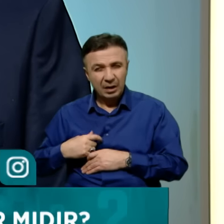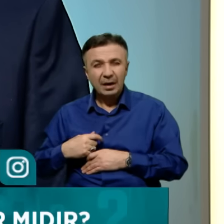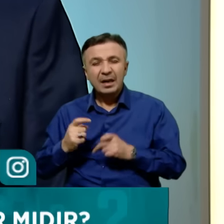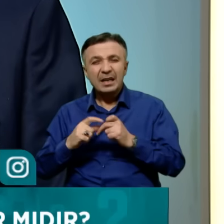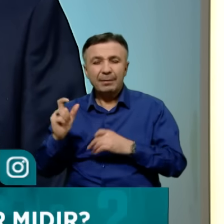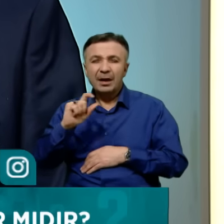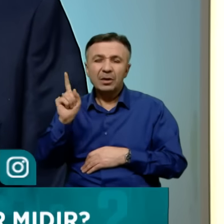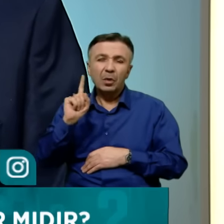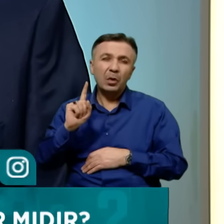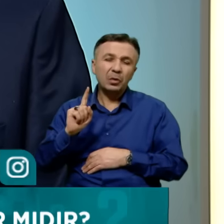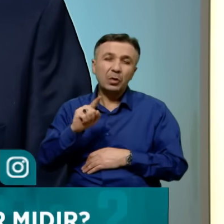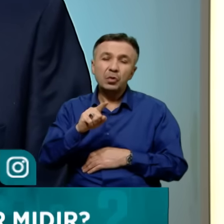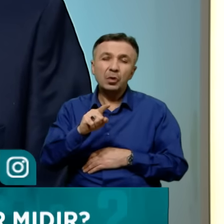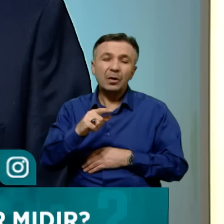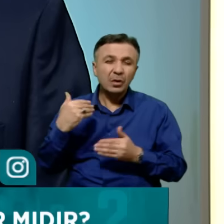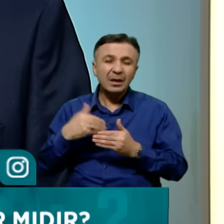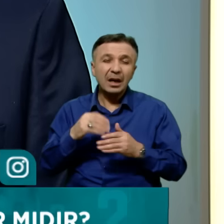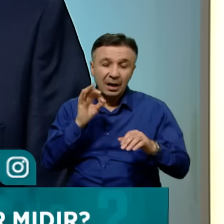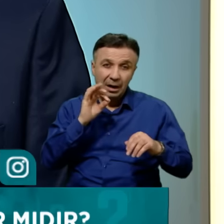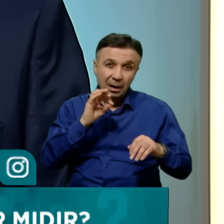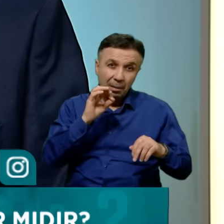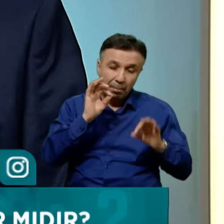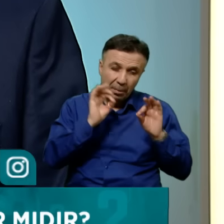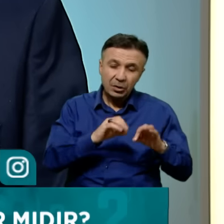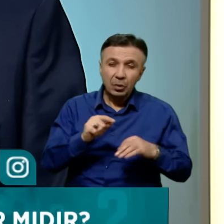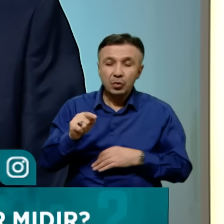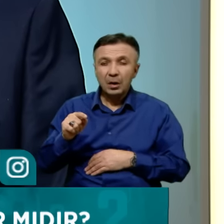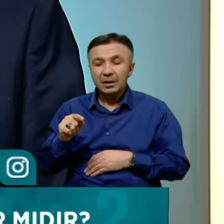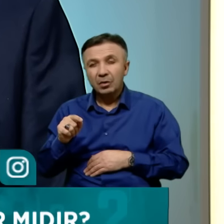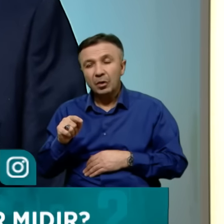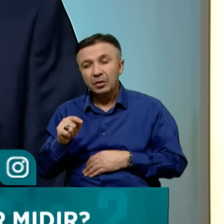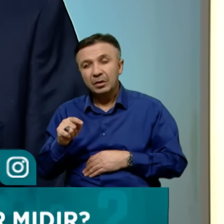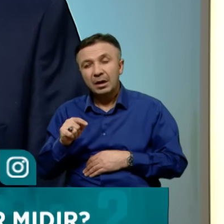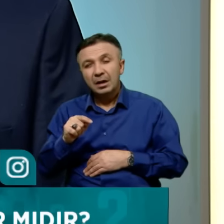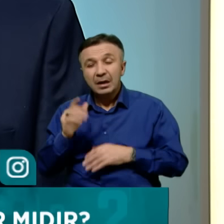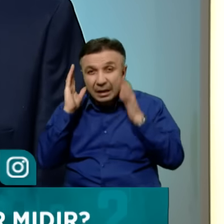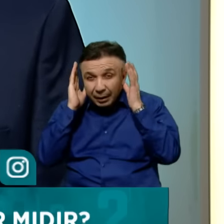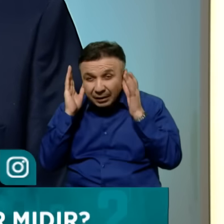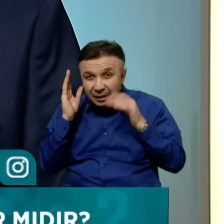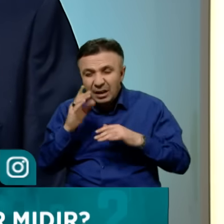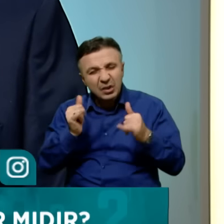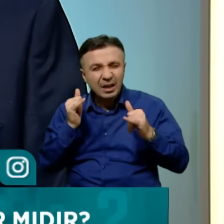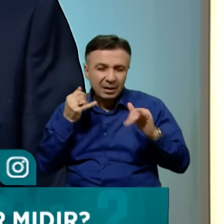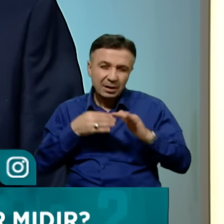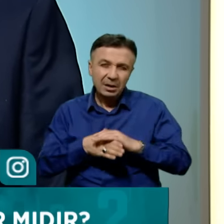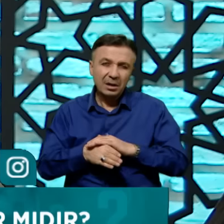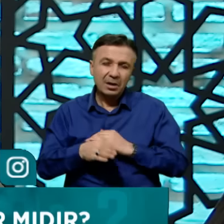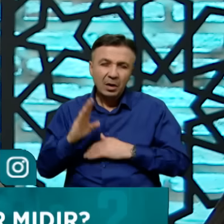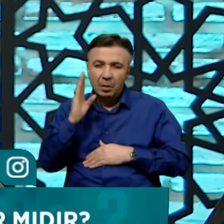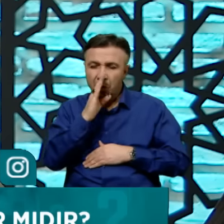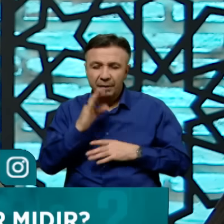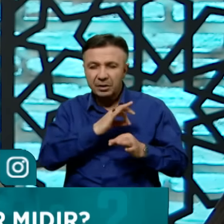işte şu kadar başında şu kadar namaz olursa işte cennete gidilir efendim münafıkları ağır gelir gibi